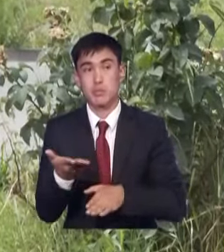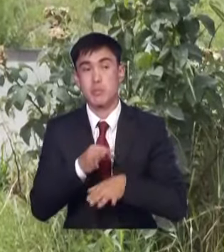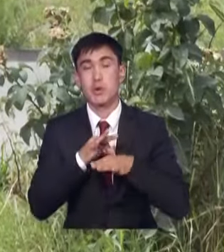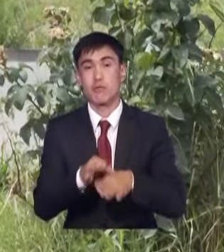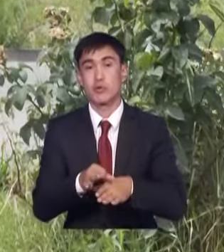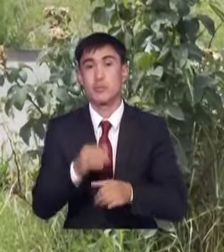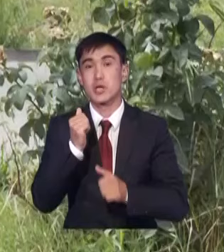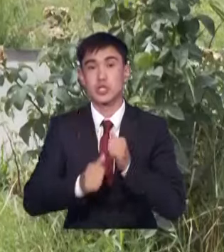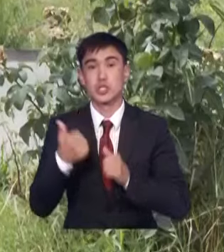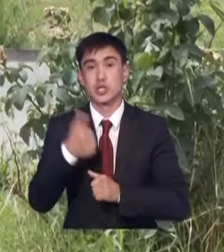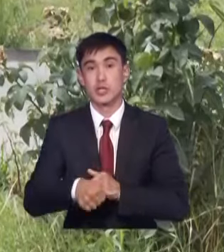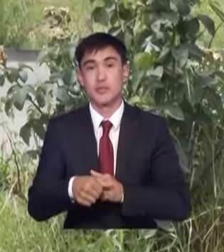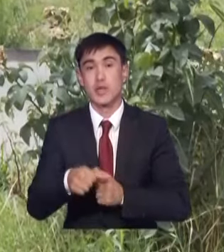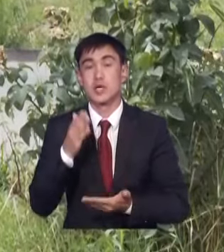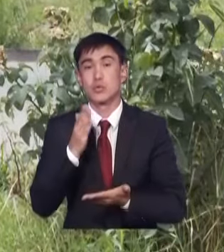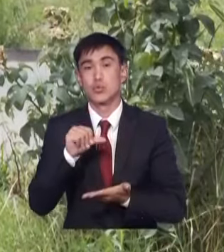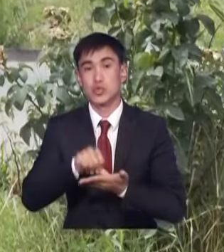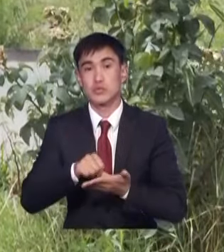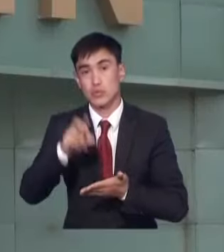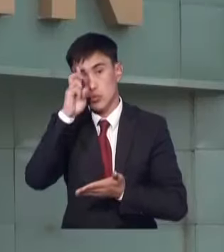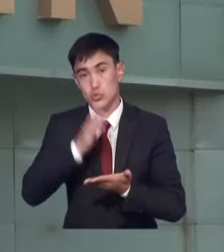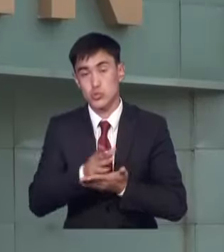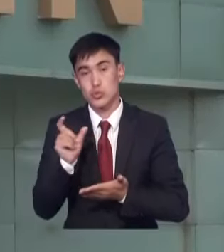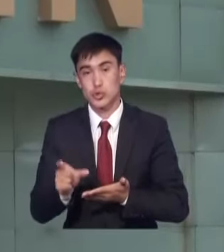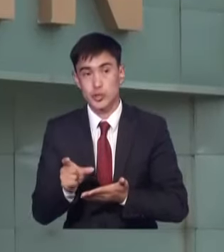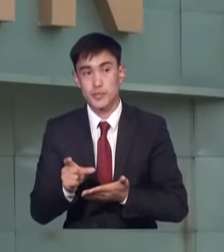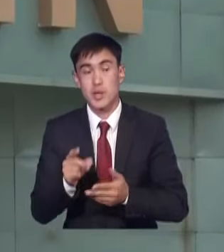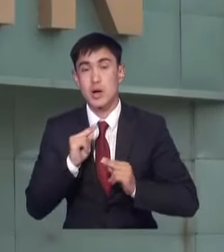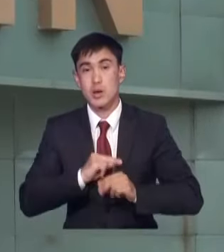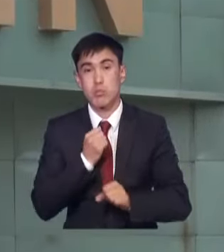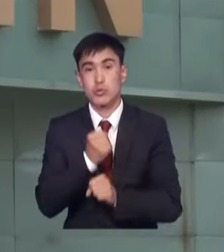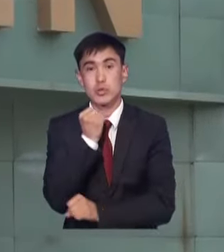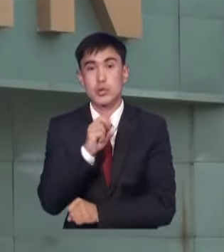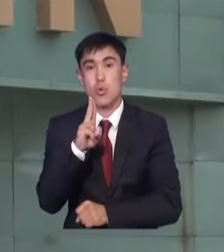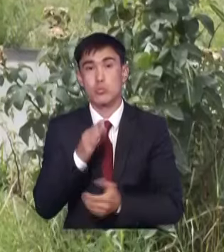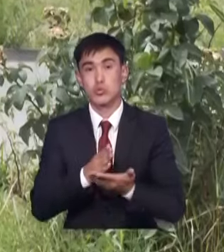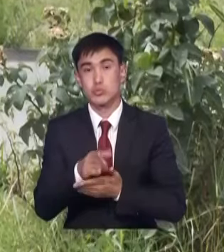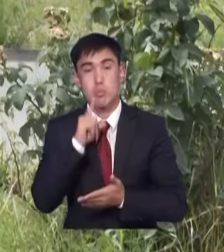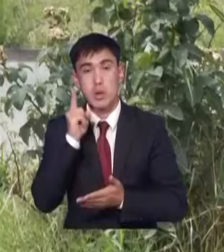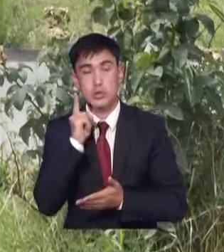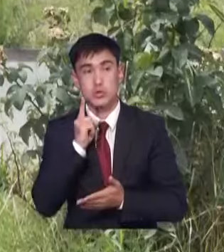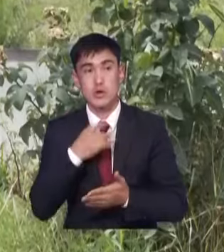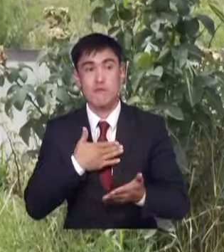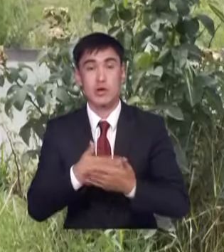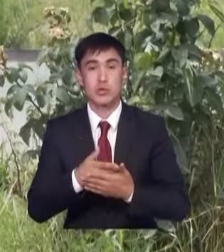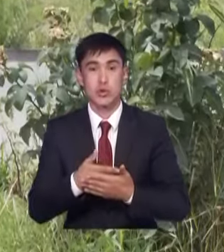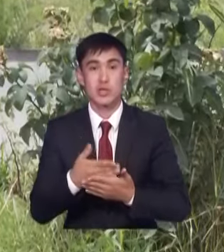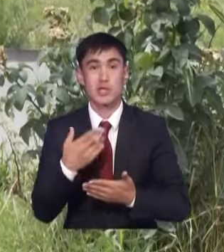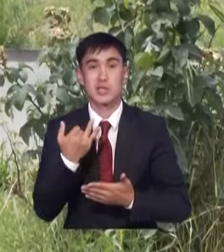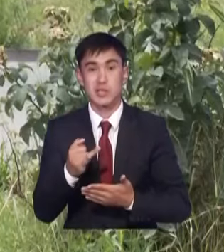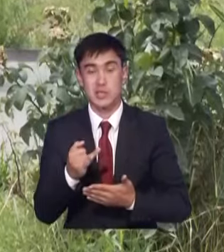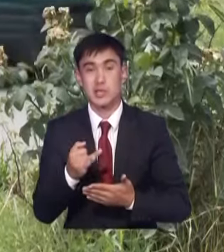проводим еженедельно в нём задействованы государственные служащие работники коммунальных служб молодёжь волонтёры и